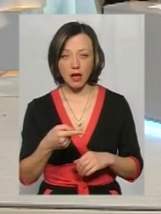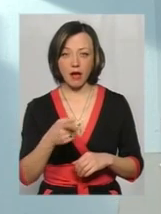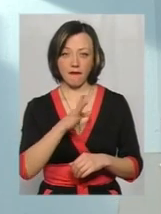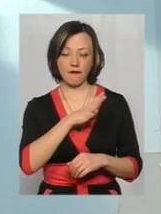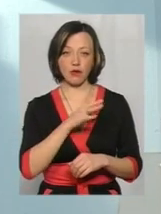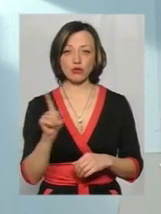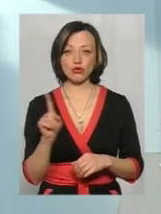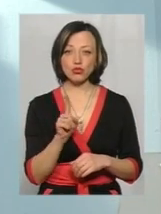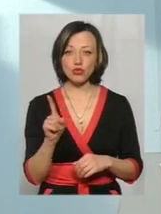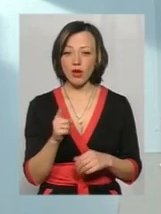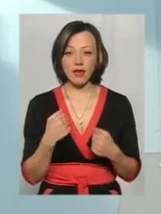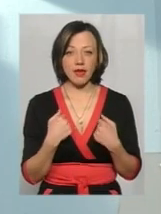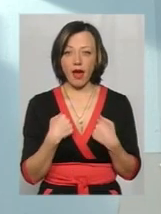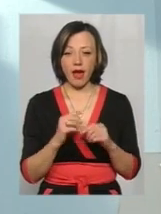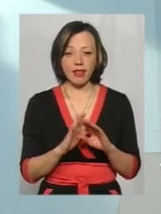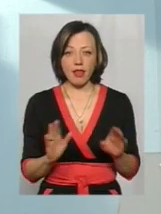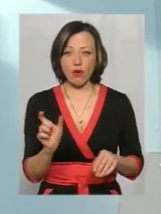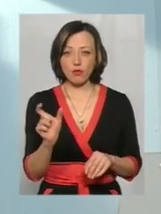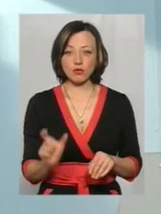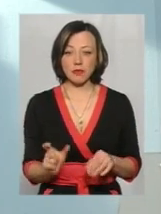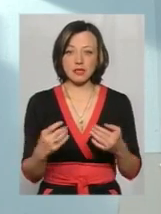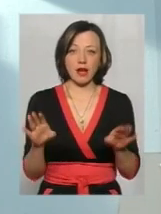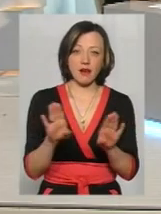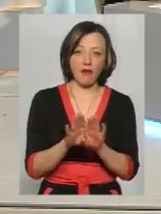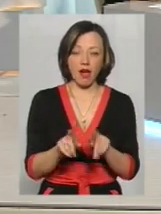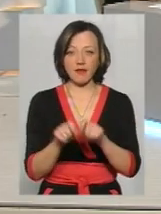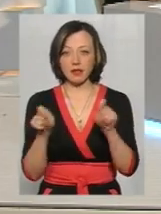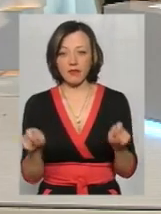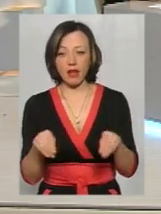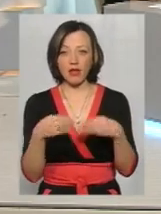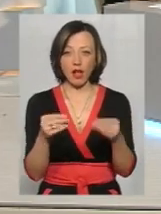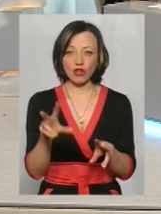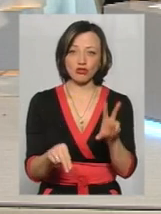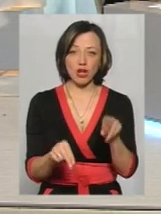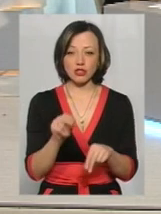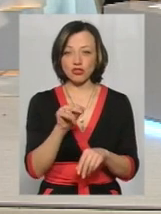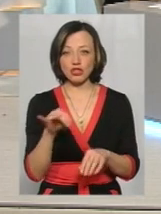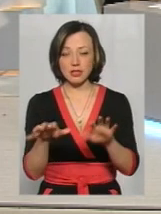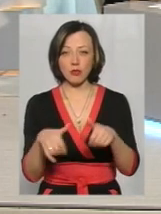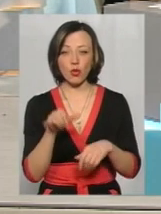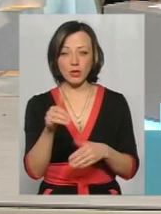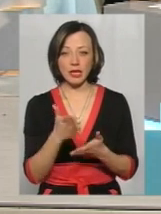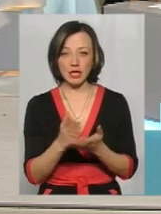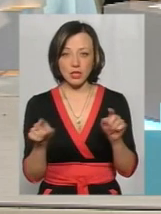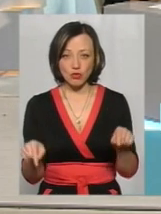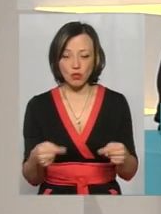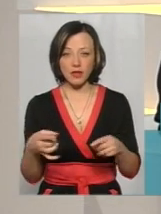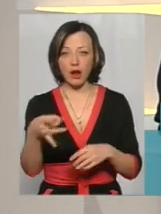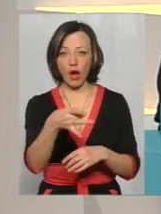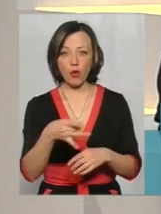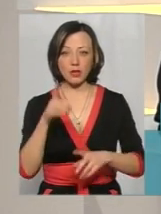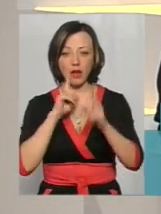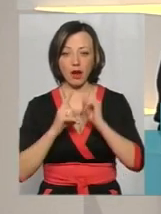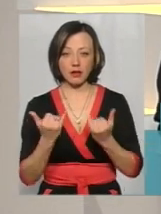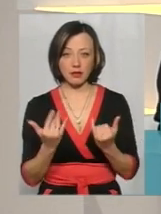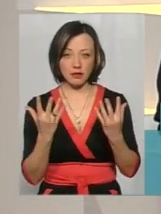що я не та особа, яка там закриває, відкриває, дає шанси чи їх забирає. У них є засновник, районна рада на